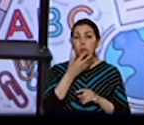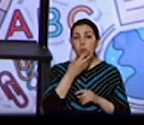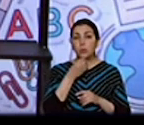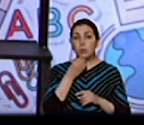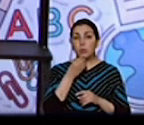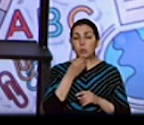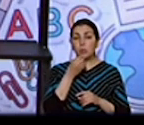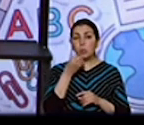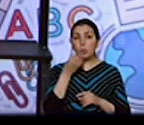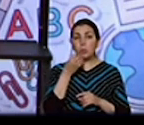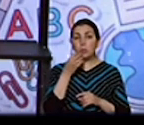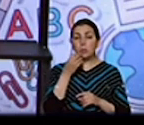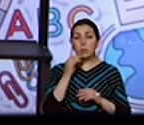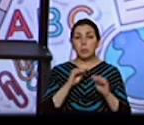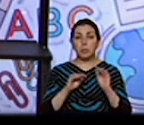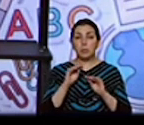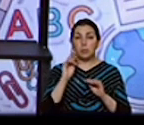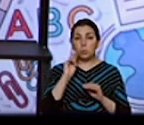chiroyli gulni yasashni o'rgandik.